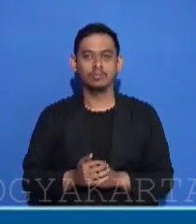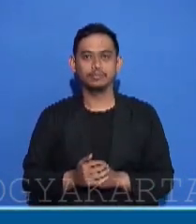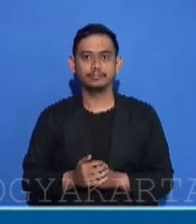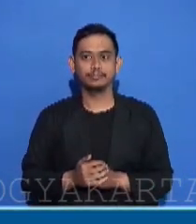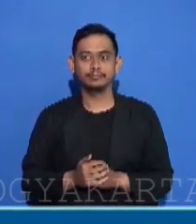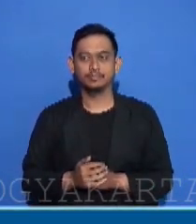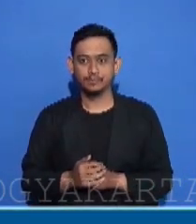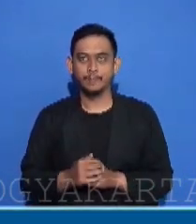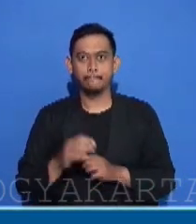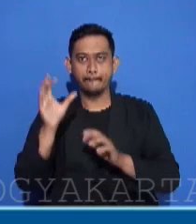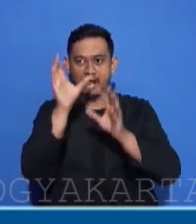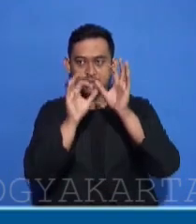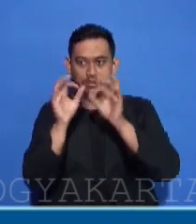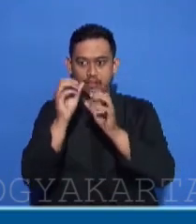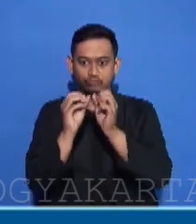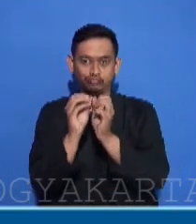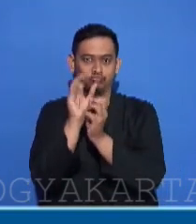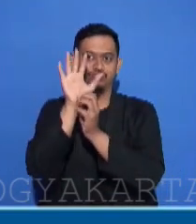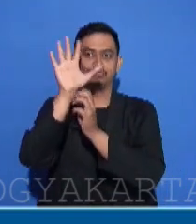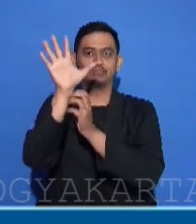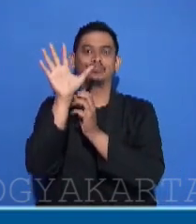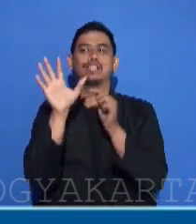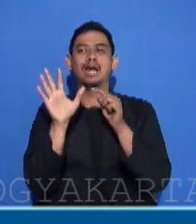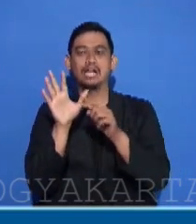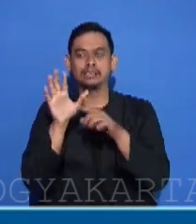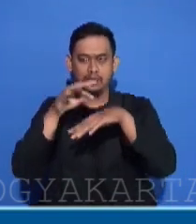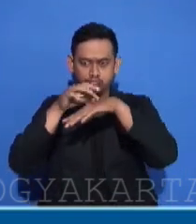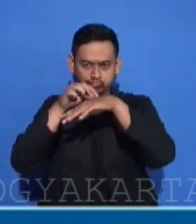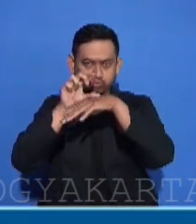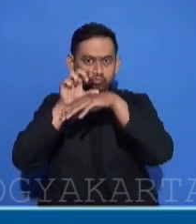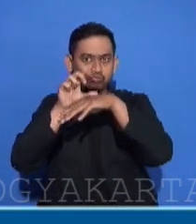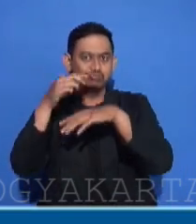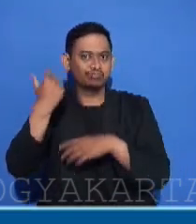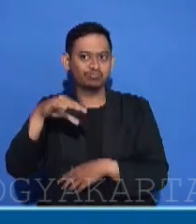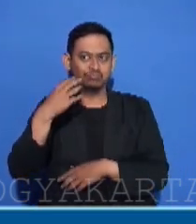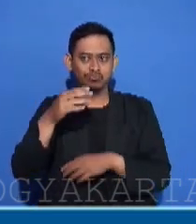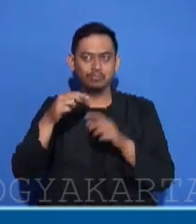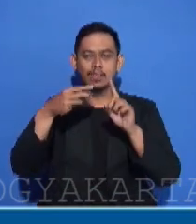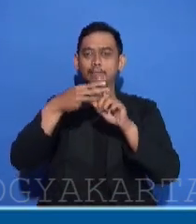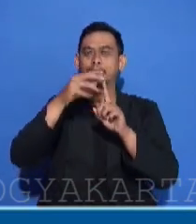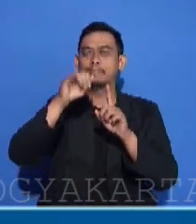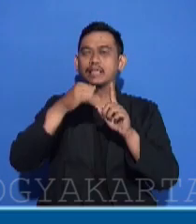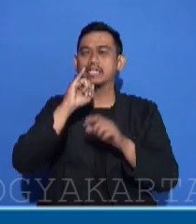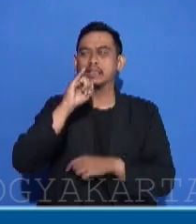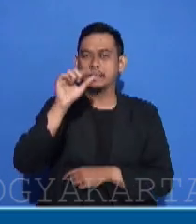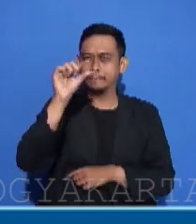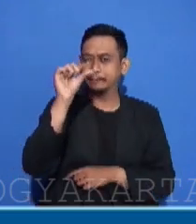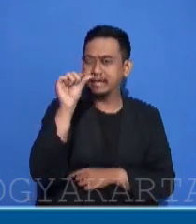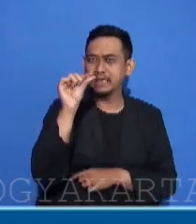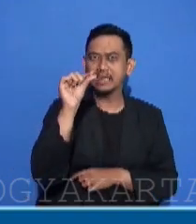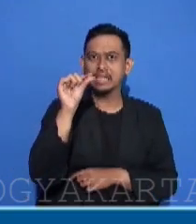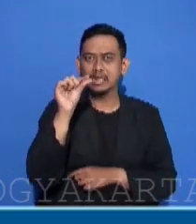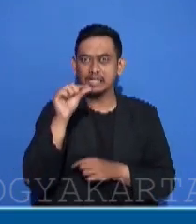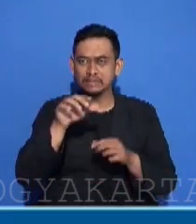Kelengkeng New Crystal gadah kaluwihan dagingipun kandel lan wijinipun langkung alit. Sawetawis kandutan toyanipun ugi namung sekedhik kabandingaken kalian